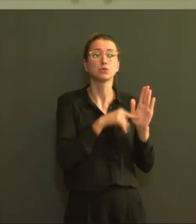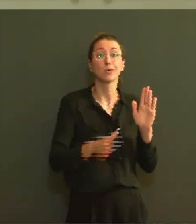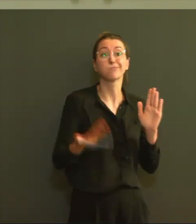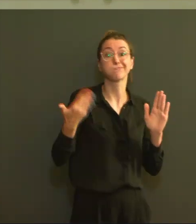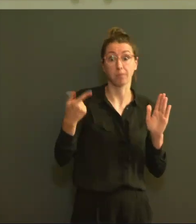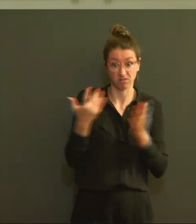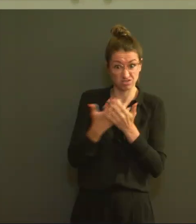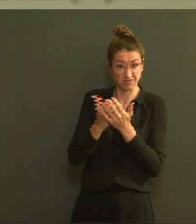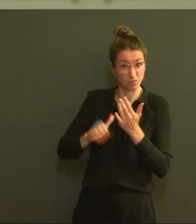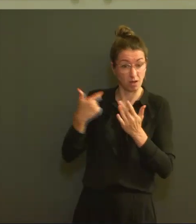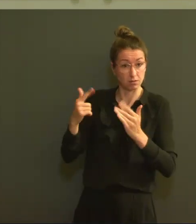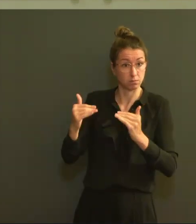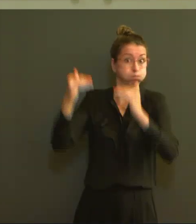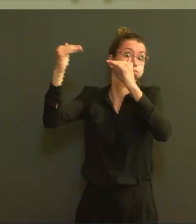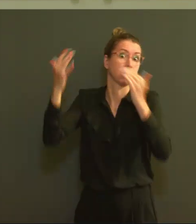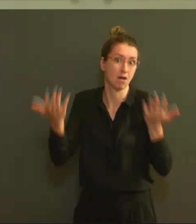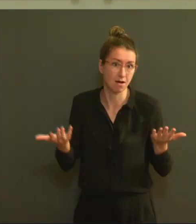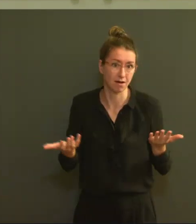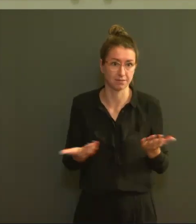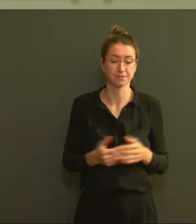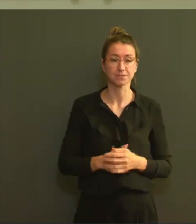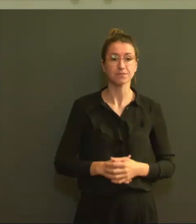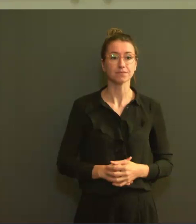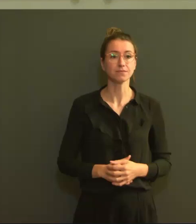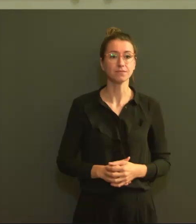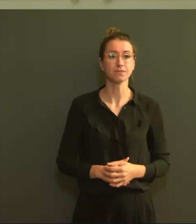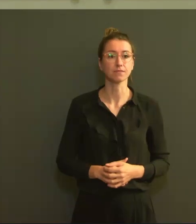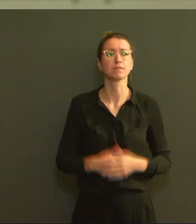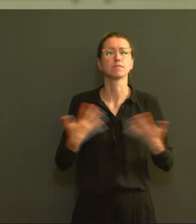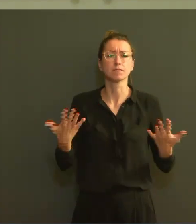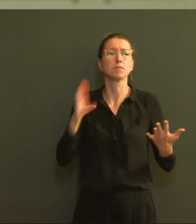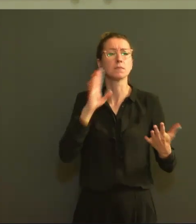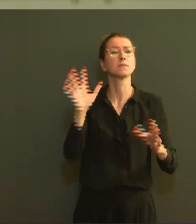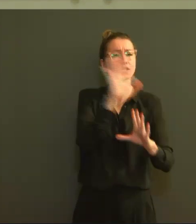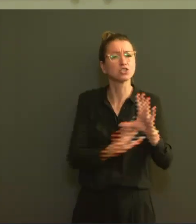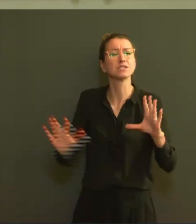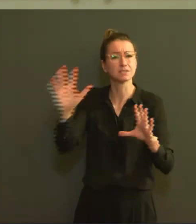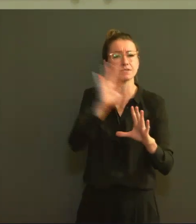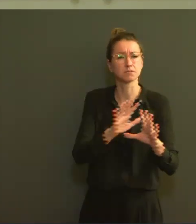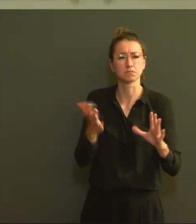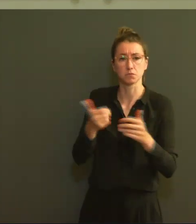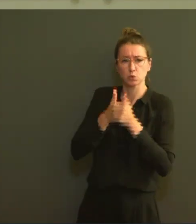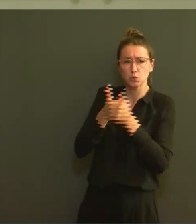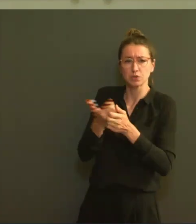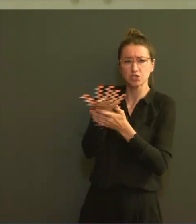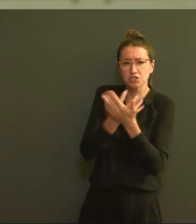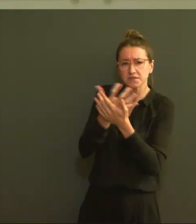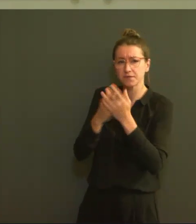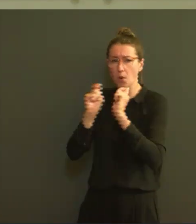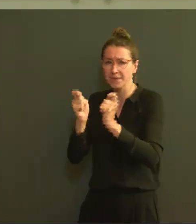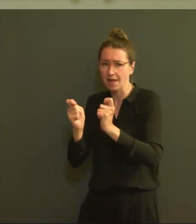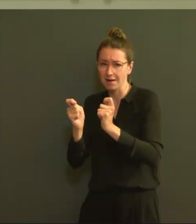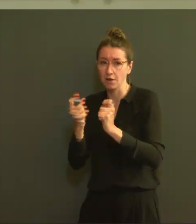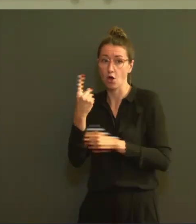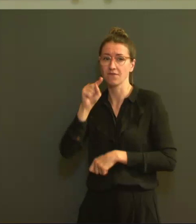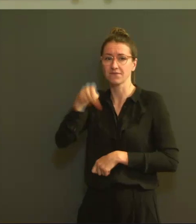Actuellement, le taux de reproduction du virus pour l'ensemble de la Belgique, basé donc sur les hospitalisations, est de 1,27, mais avec un